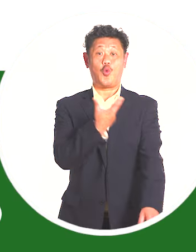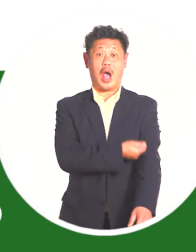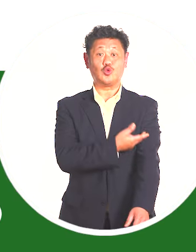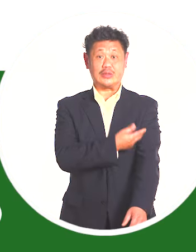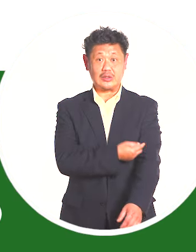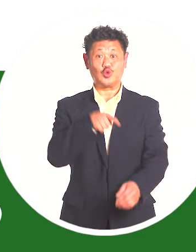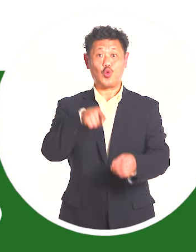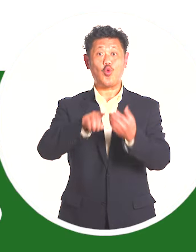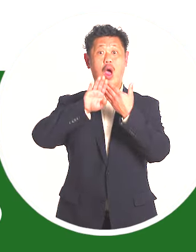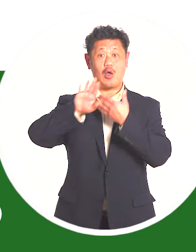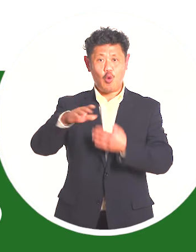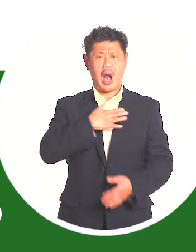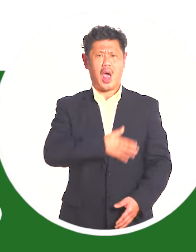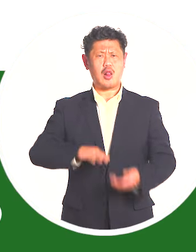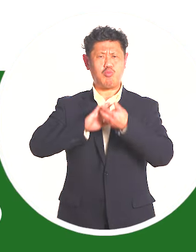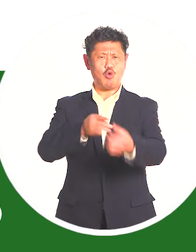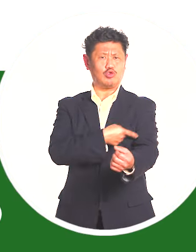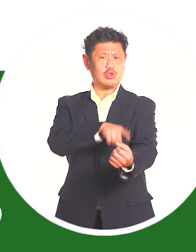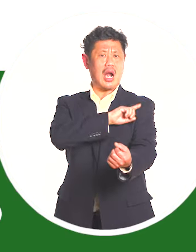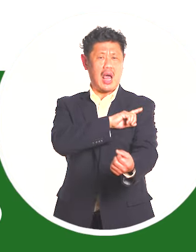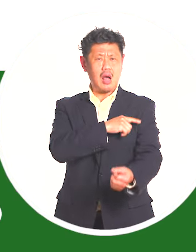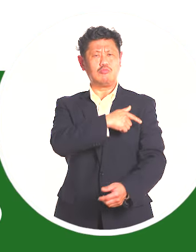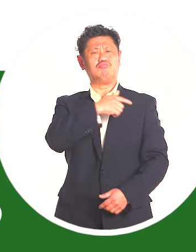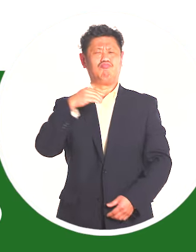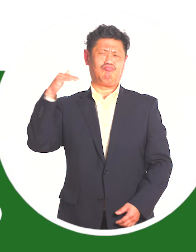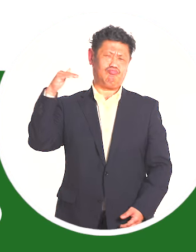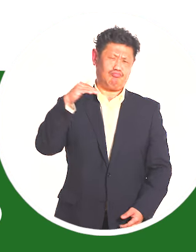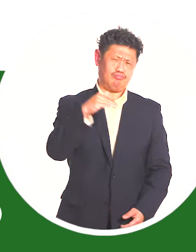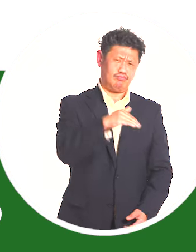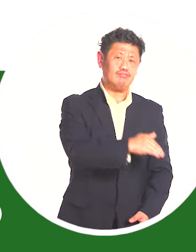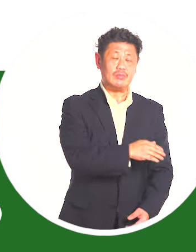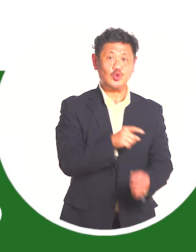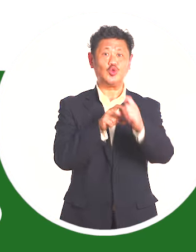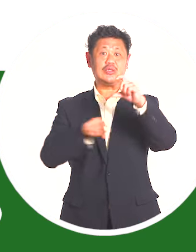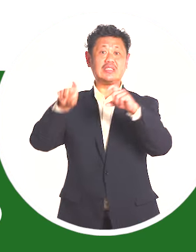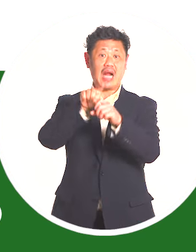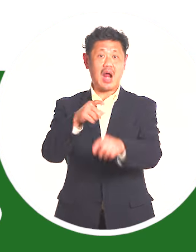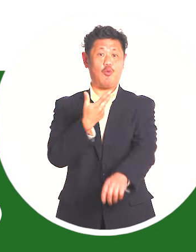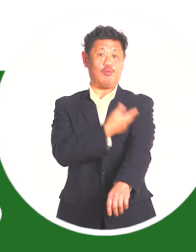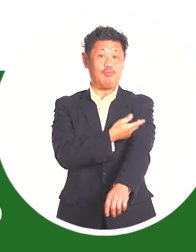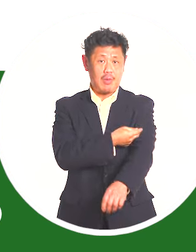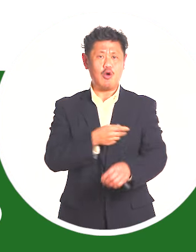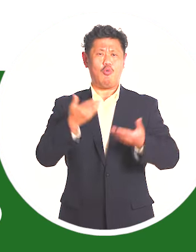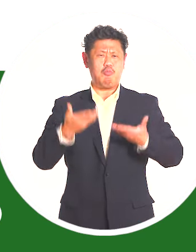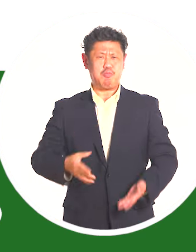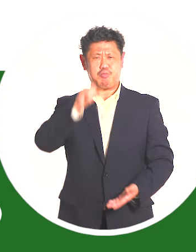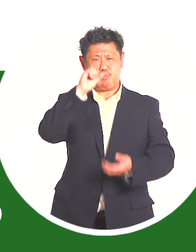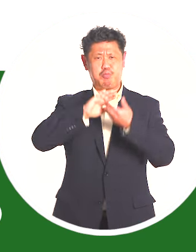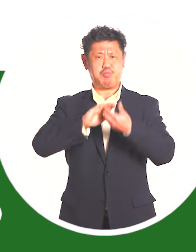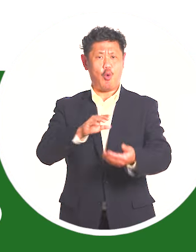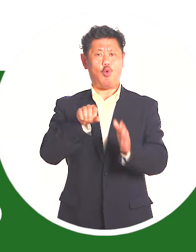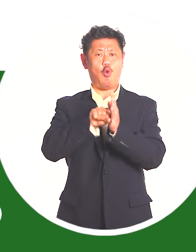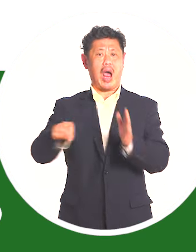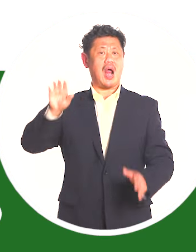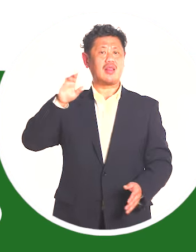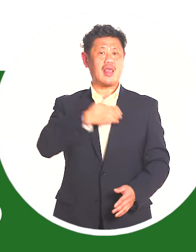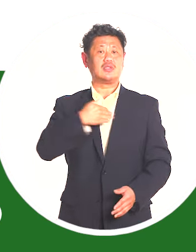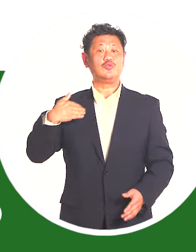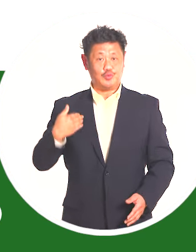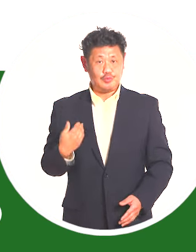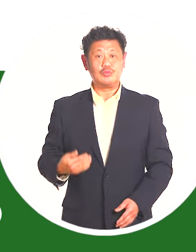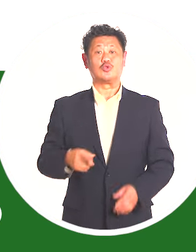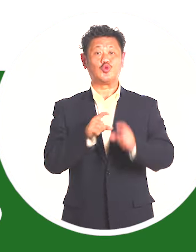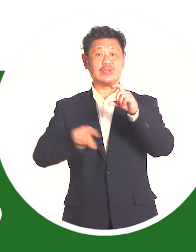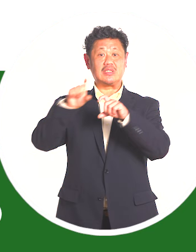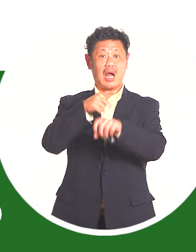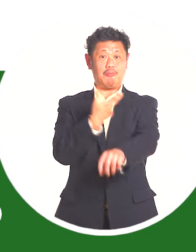ワクチンの効果は時間とともに減少しますが、追加接種により重症化の予防効果が高まるとされています。副